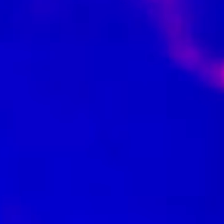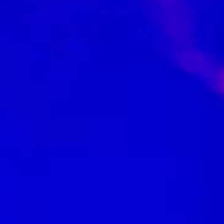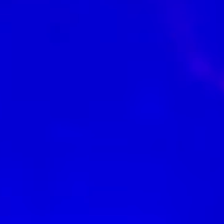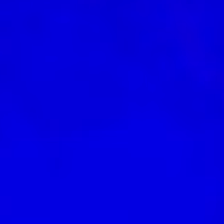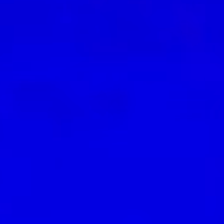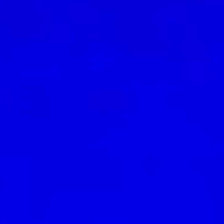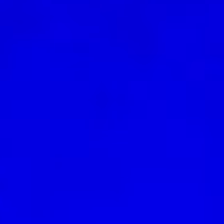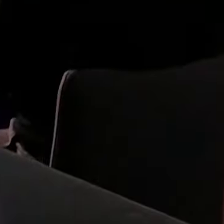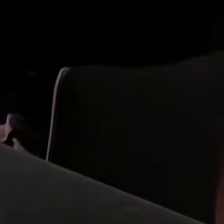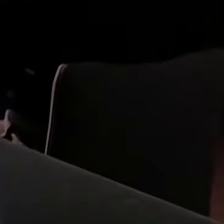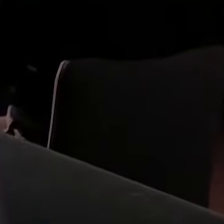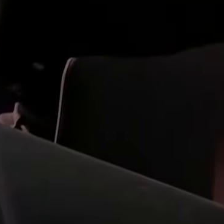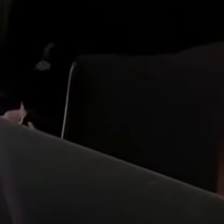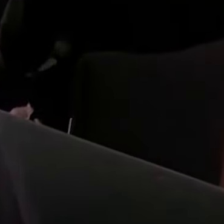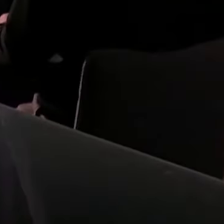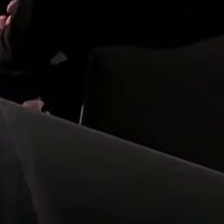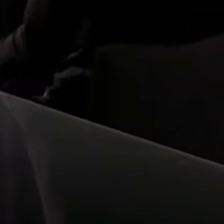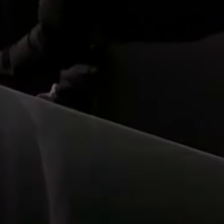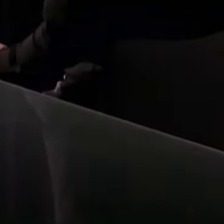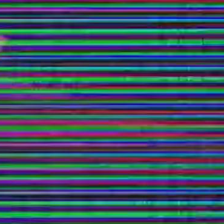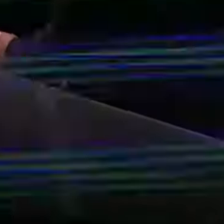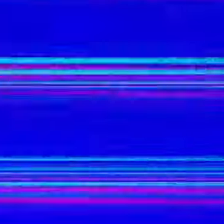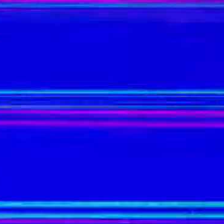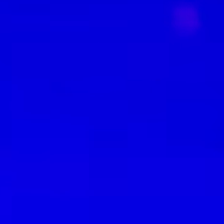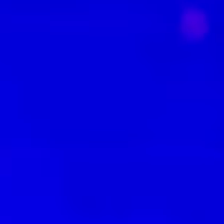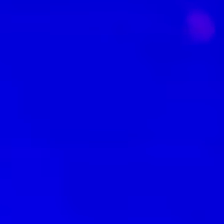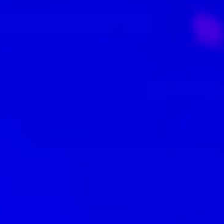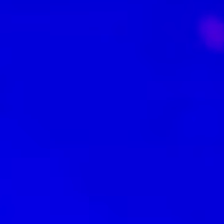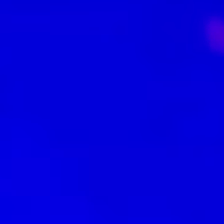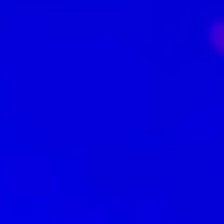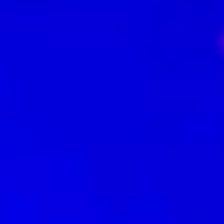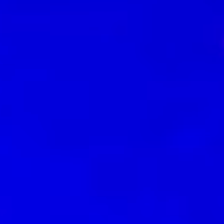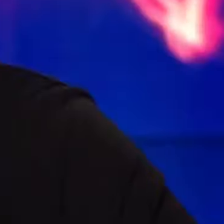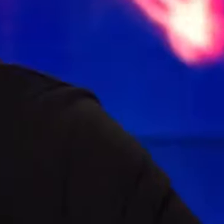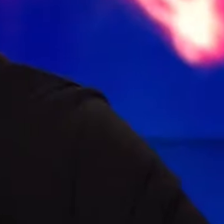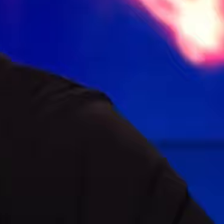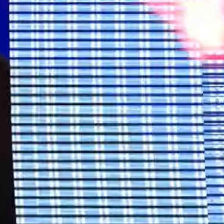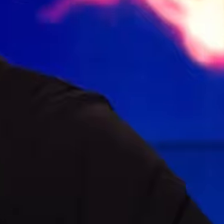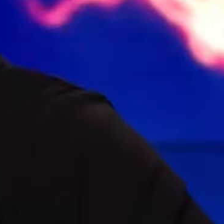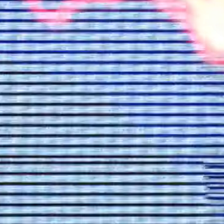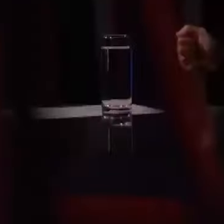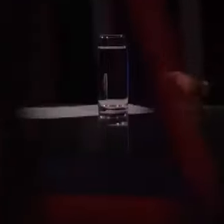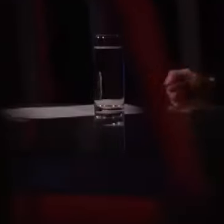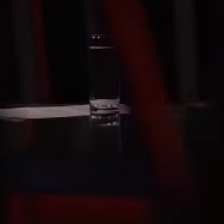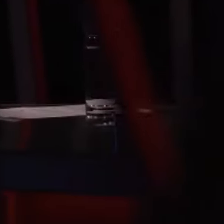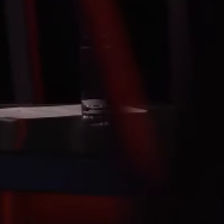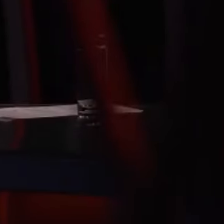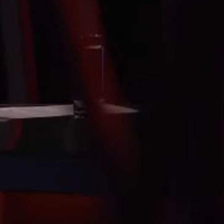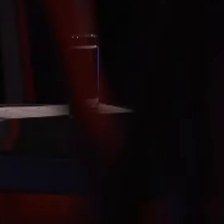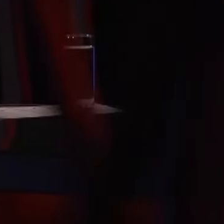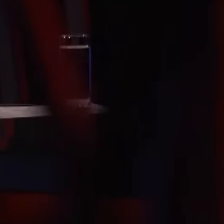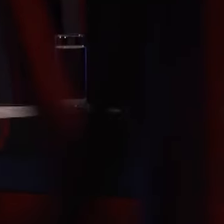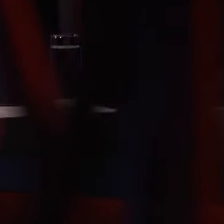Ты сначала плачешь на груди у президента, потом предаешь родину. Неужели вы думаете, что исторически вам не придется за это отвечать? Один футбольный